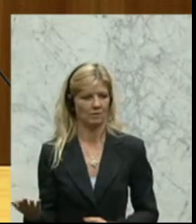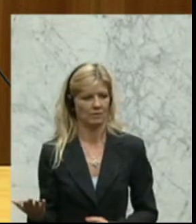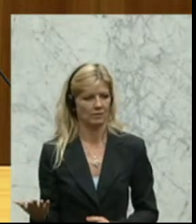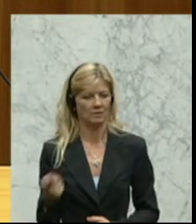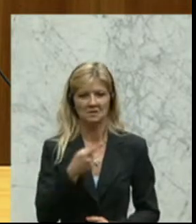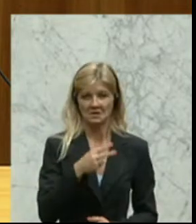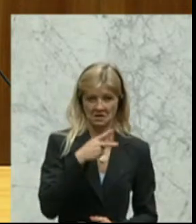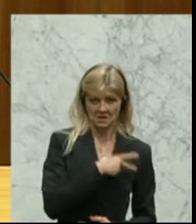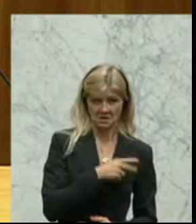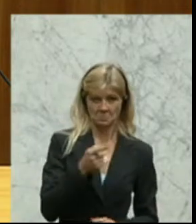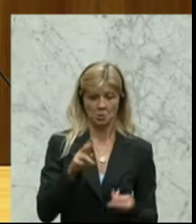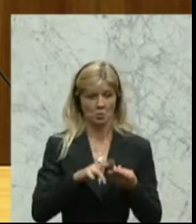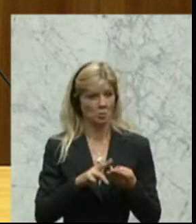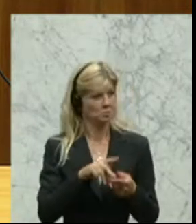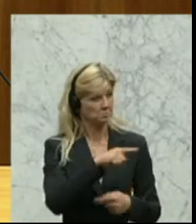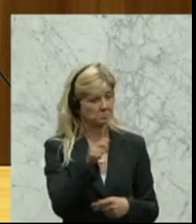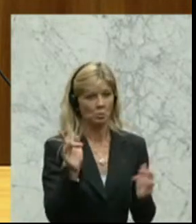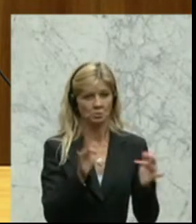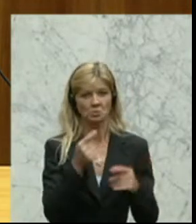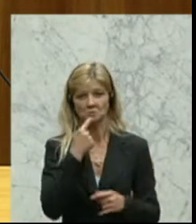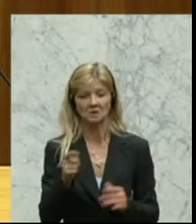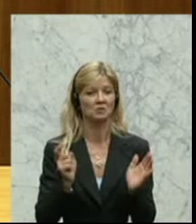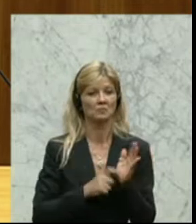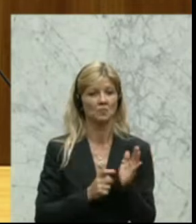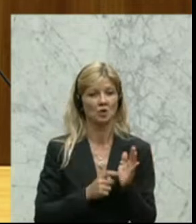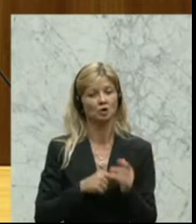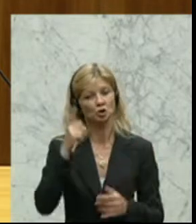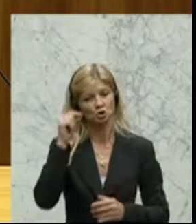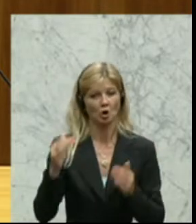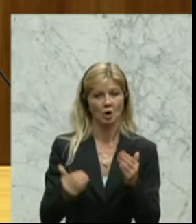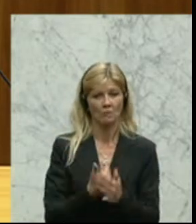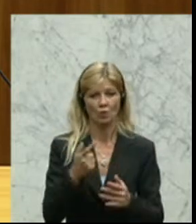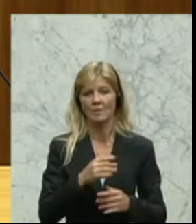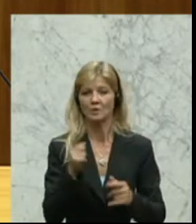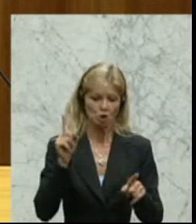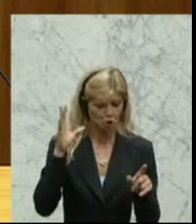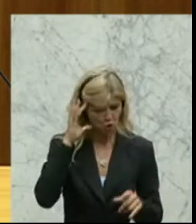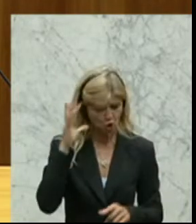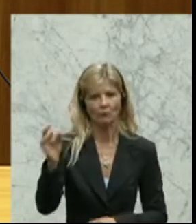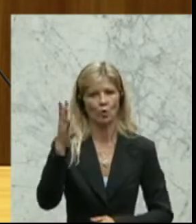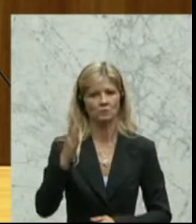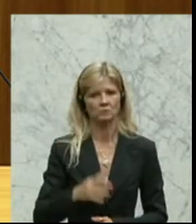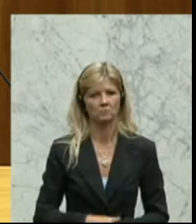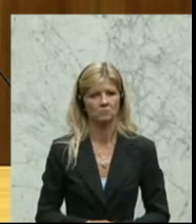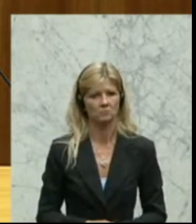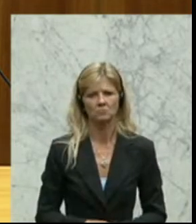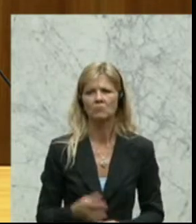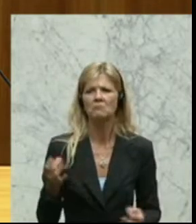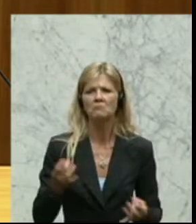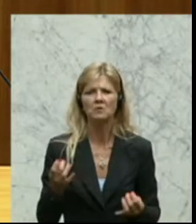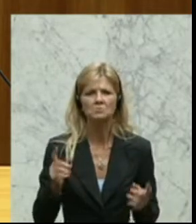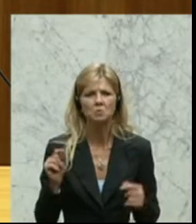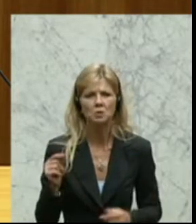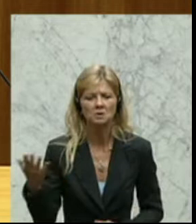sofort. Und was kann man darunter verstehen? Wenn wir uns hier nicht der Diskussion einer